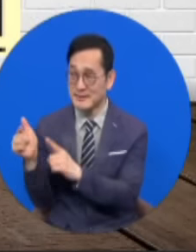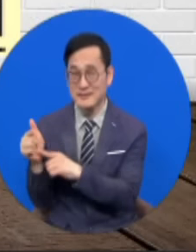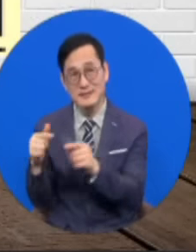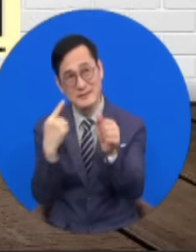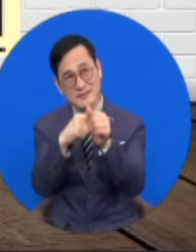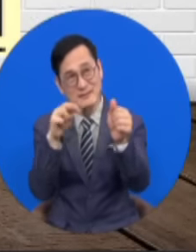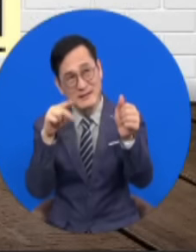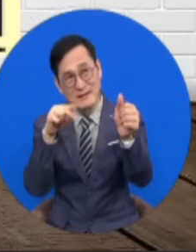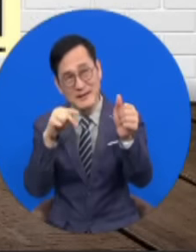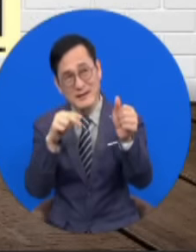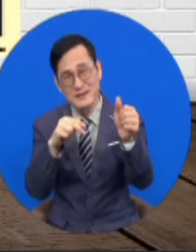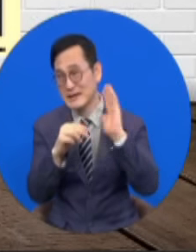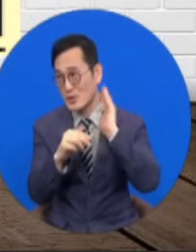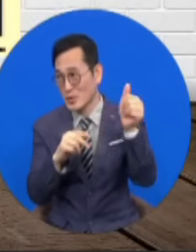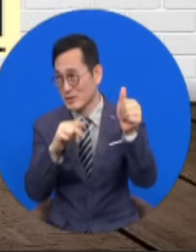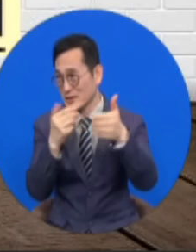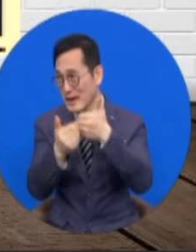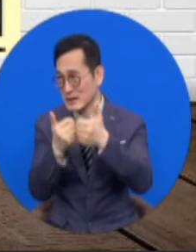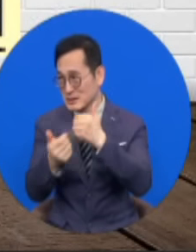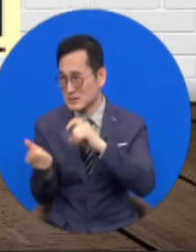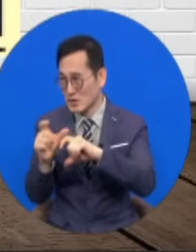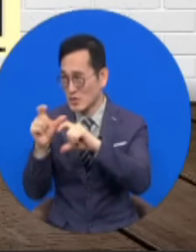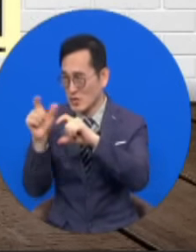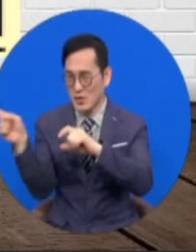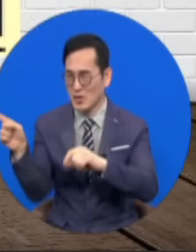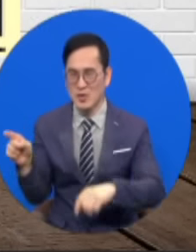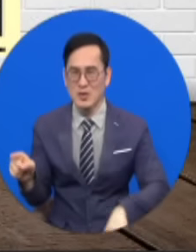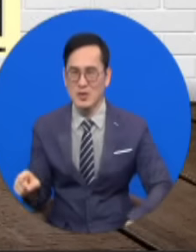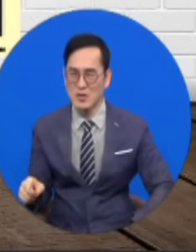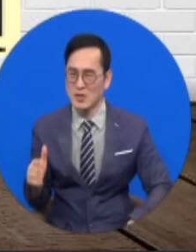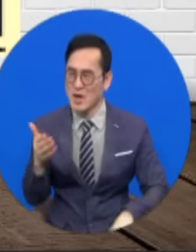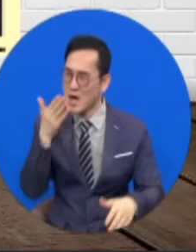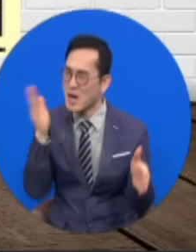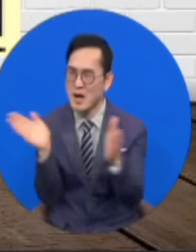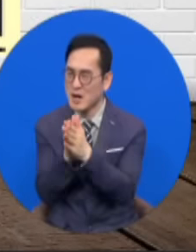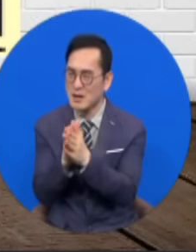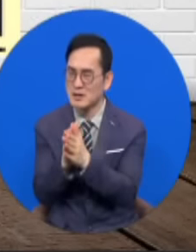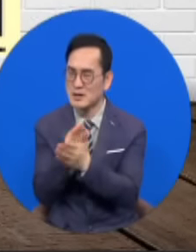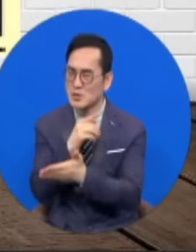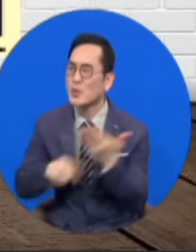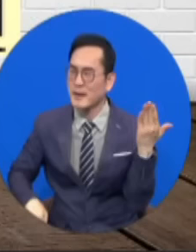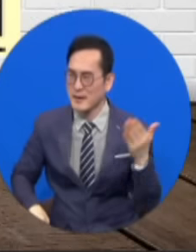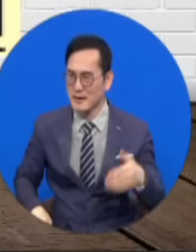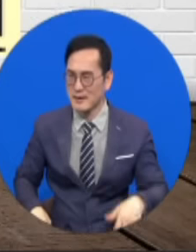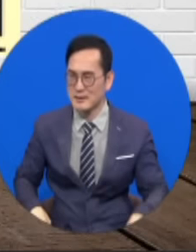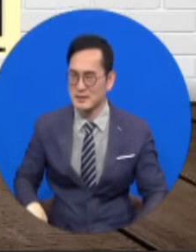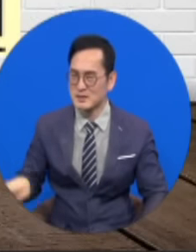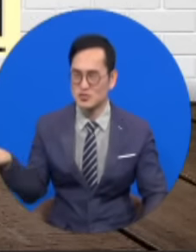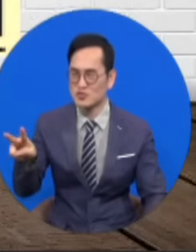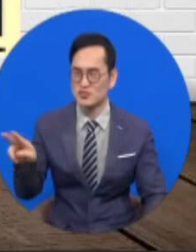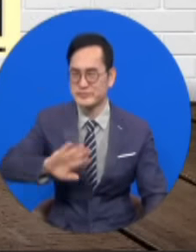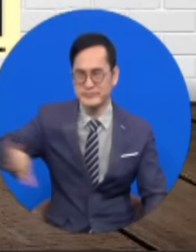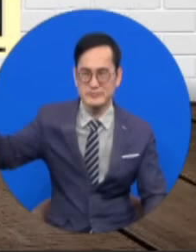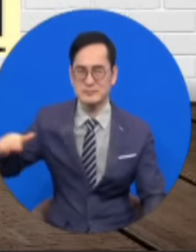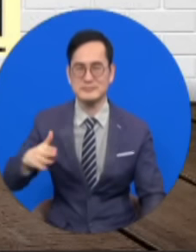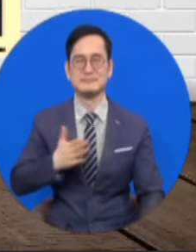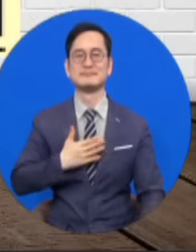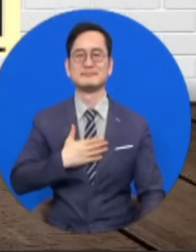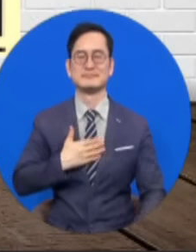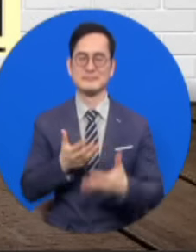정치권에서 매번 갈등 충돌 개인 욕심 차별화 선 극기로 달아줄거다 원유도 아니고 한동도 아니고 나다라고 나영